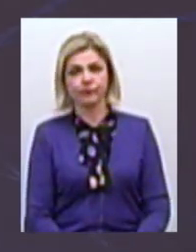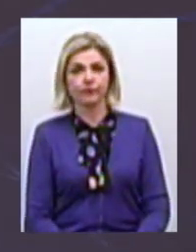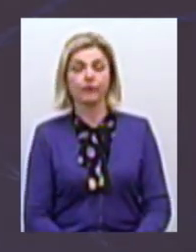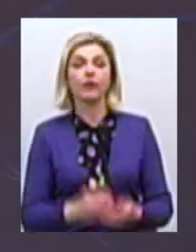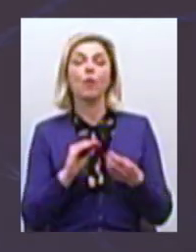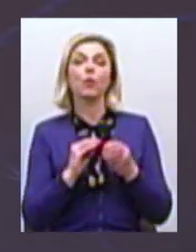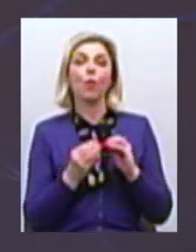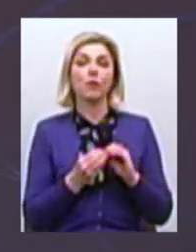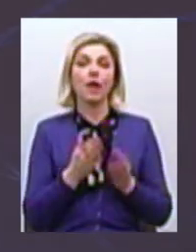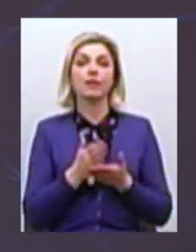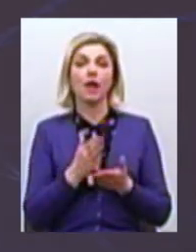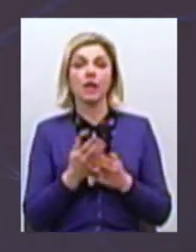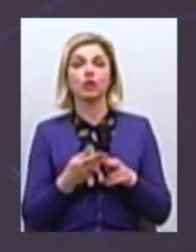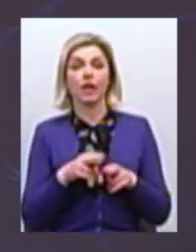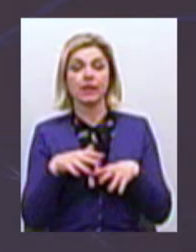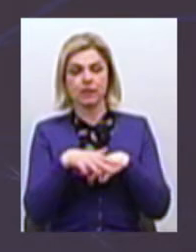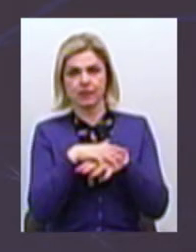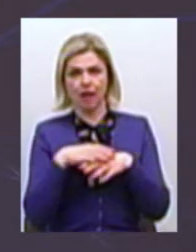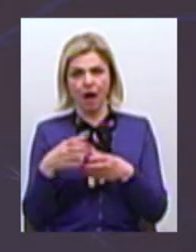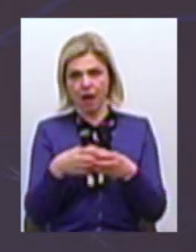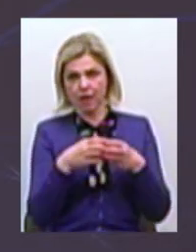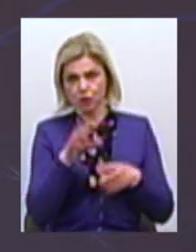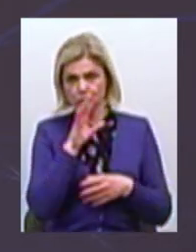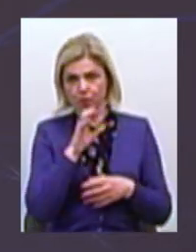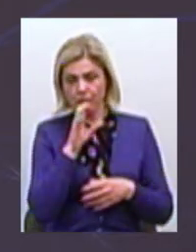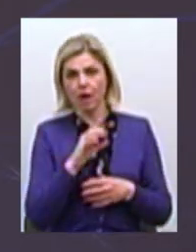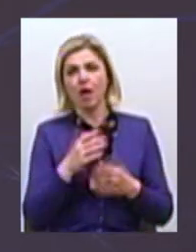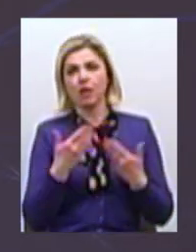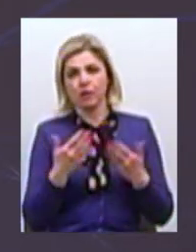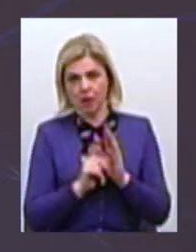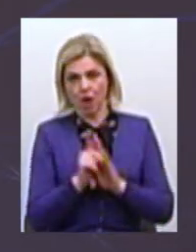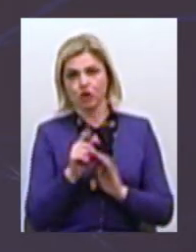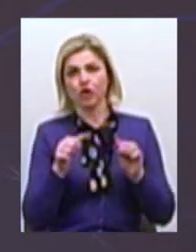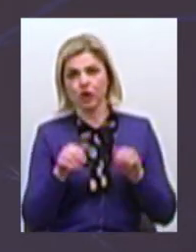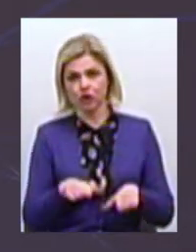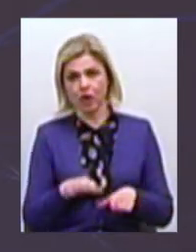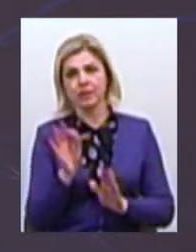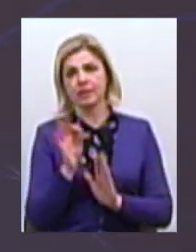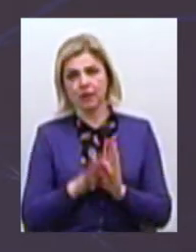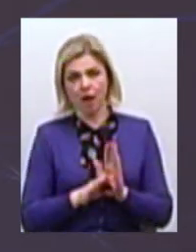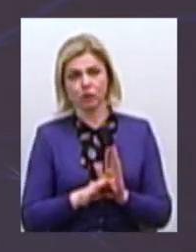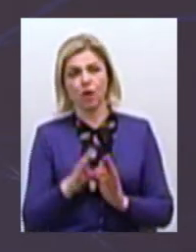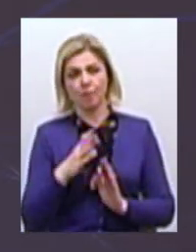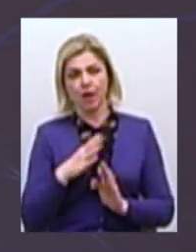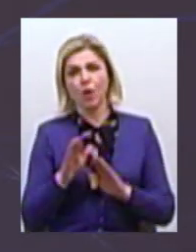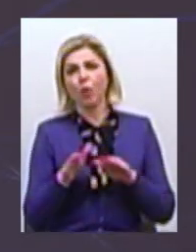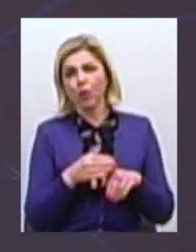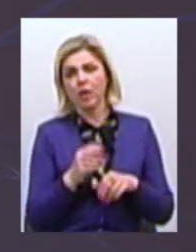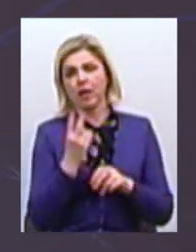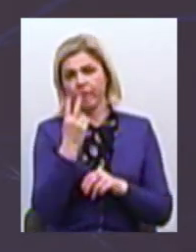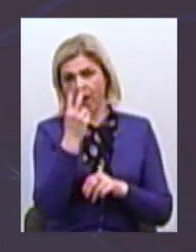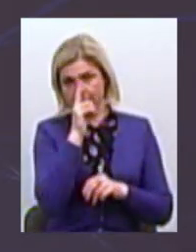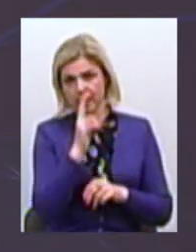Проблему наличия этих стай мы начали решать фактически сразу по приходу. Заняло пару месяцев восстановление